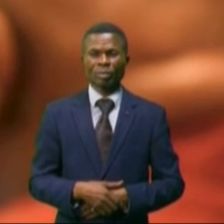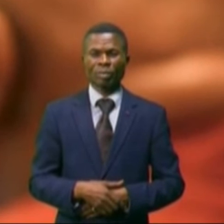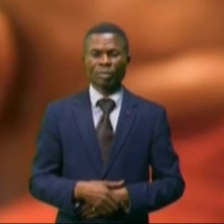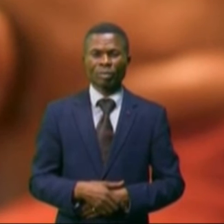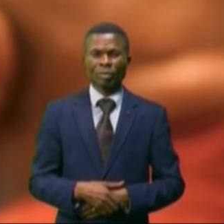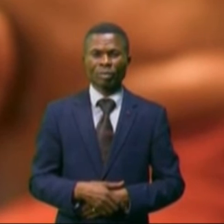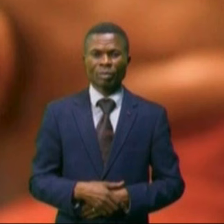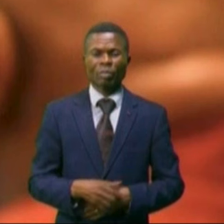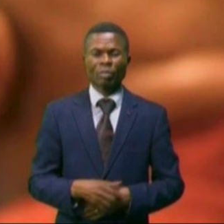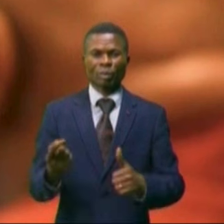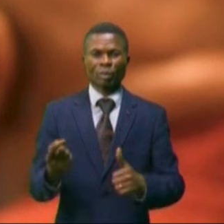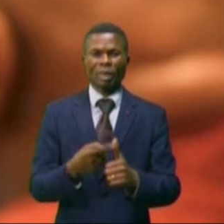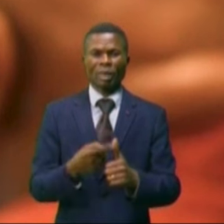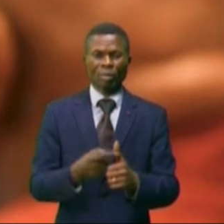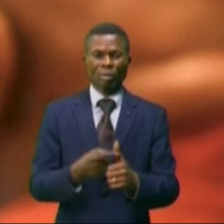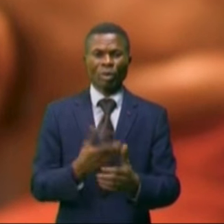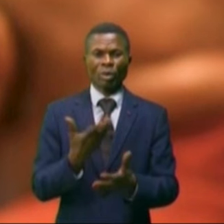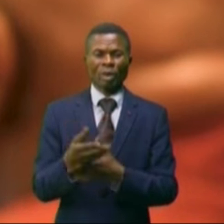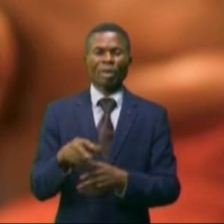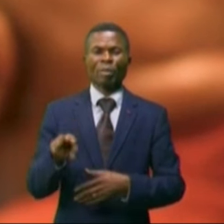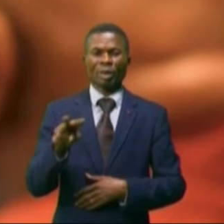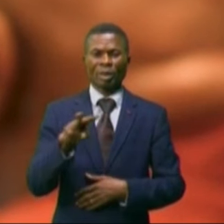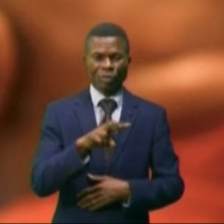prétoire ou un tribunal.